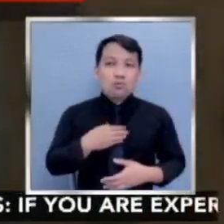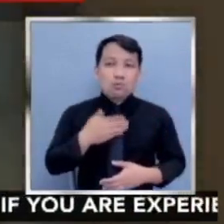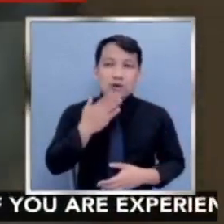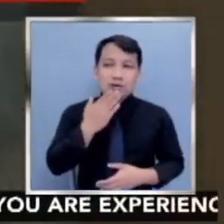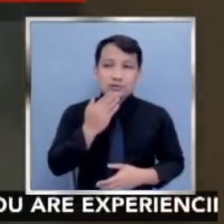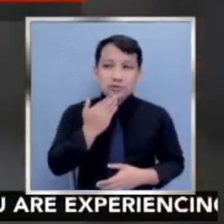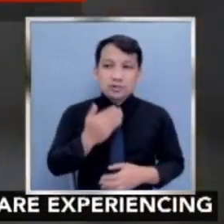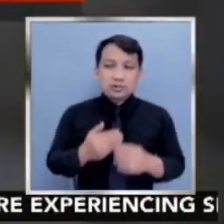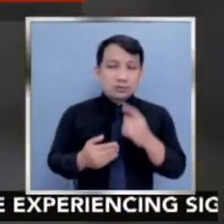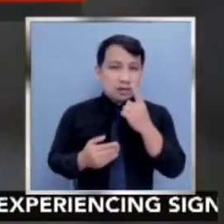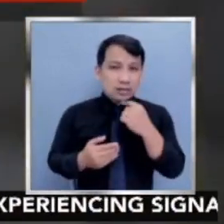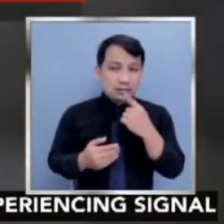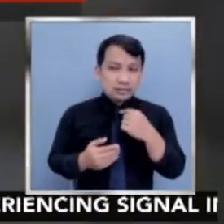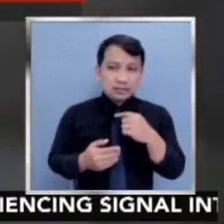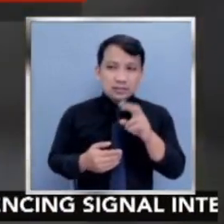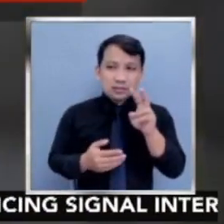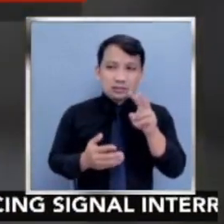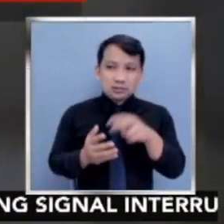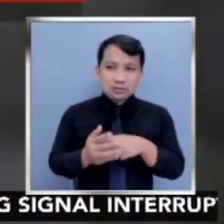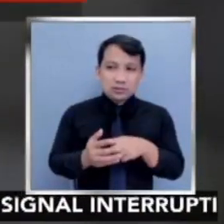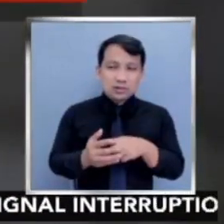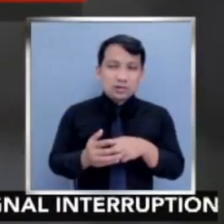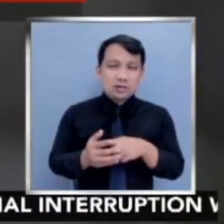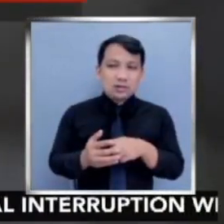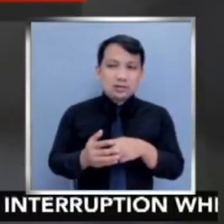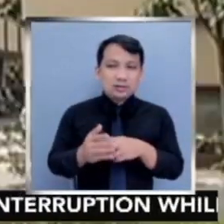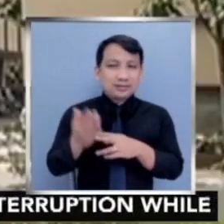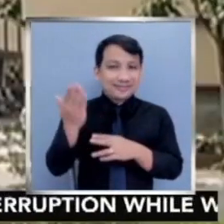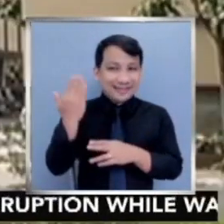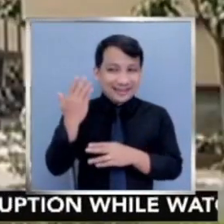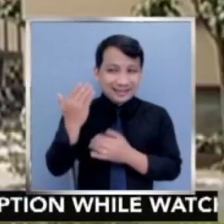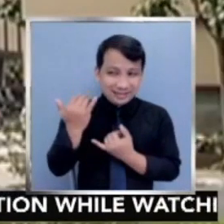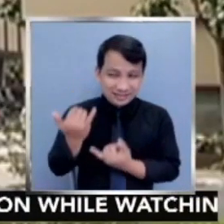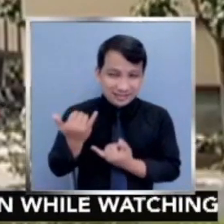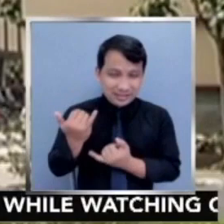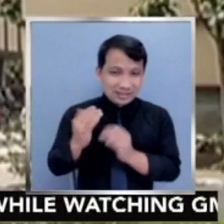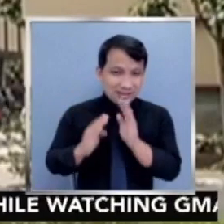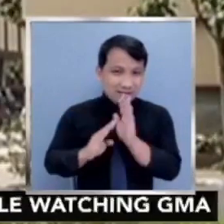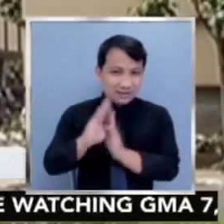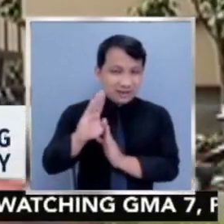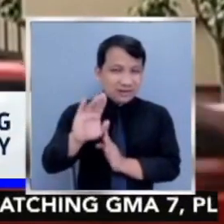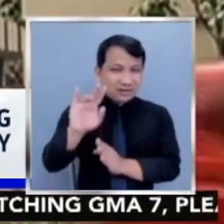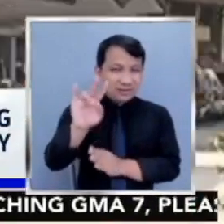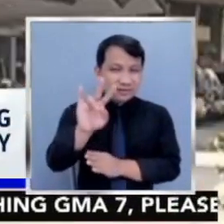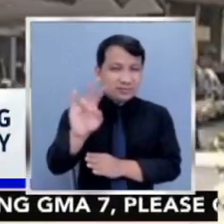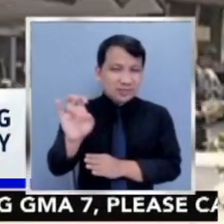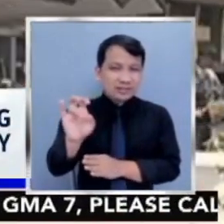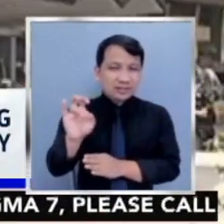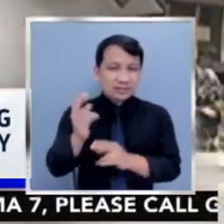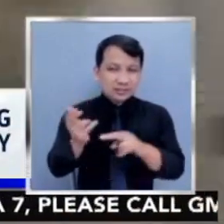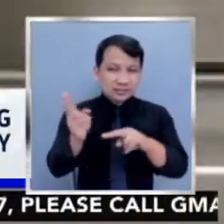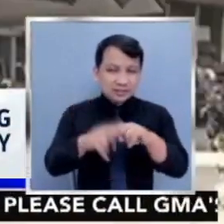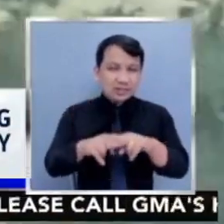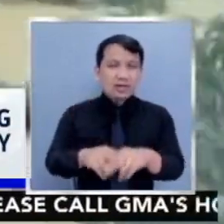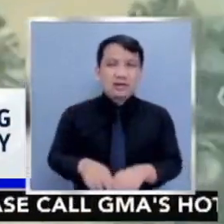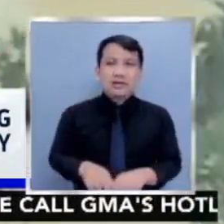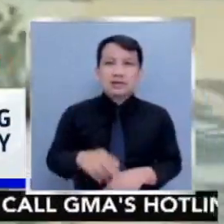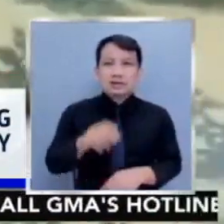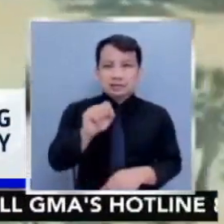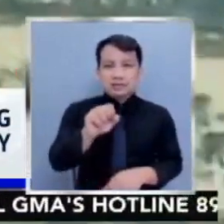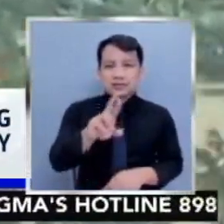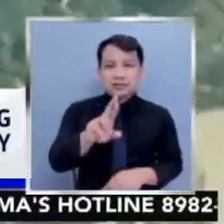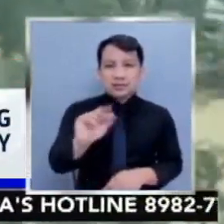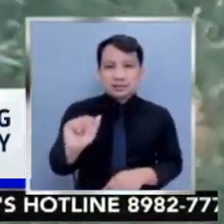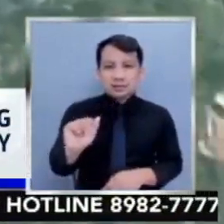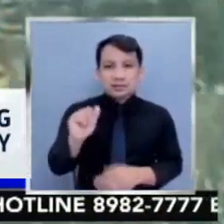asukal, 2,000 piso dati at tumaas ng 700 piso. Ayon sa SRA, nagkulang ang supply